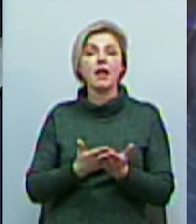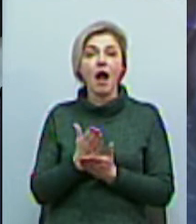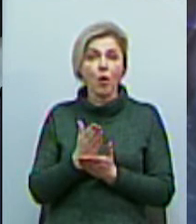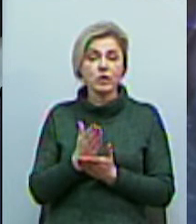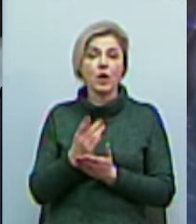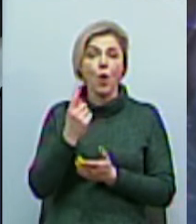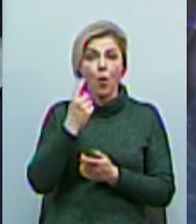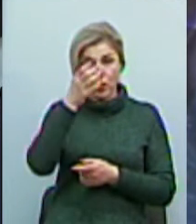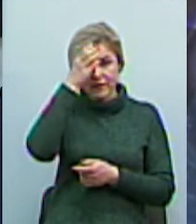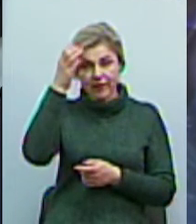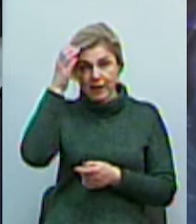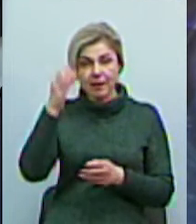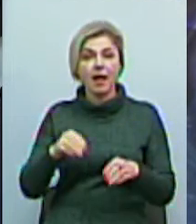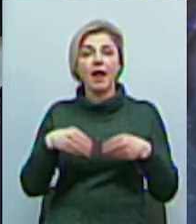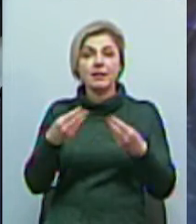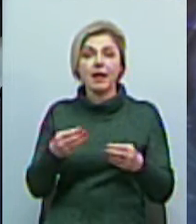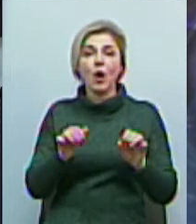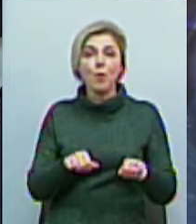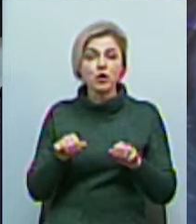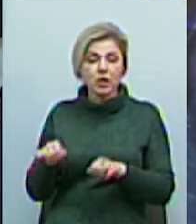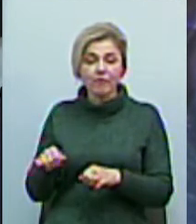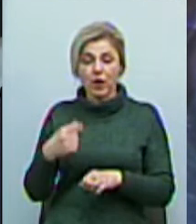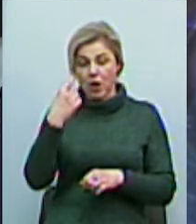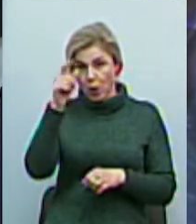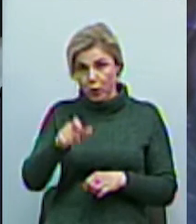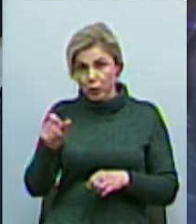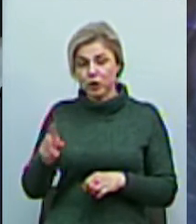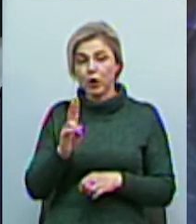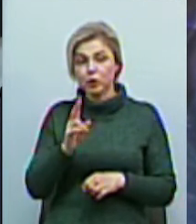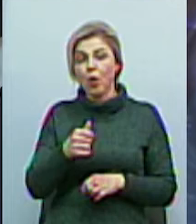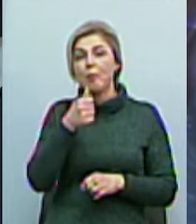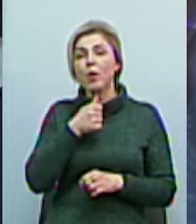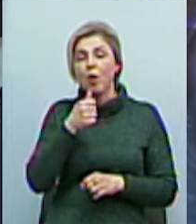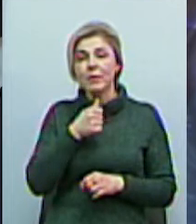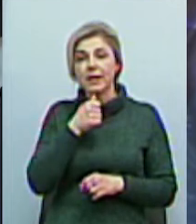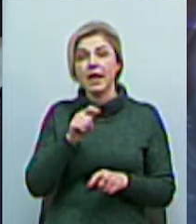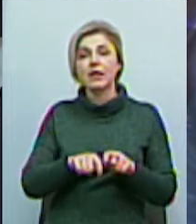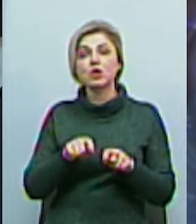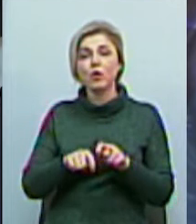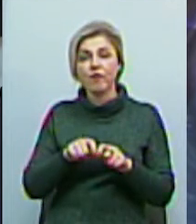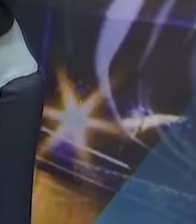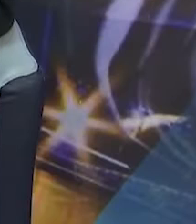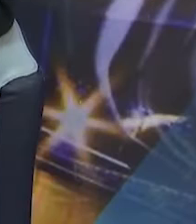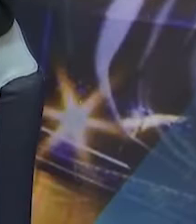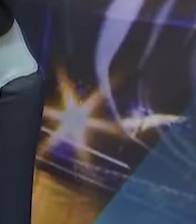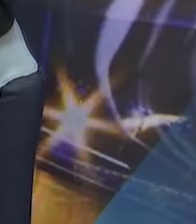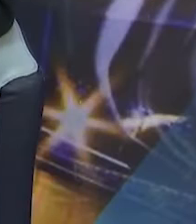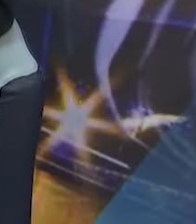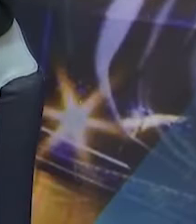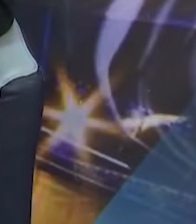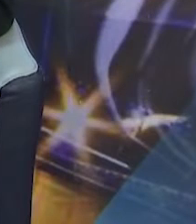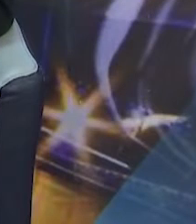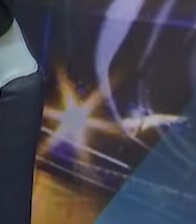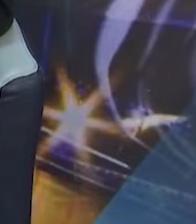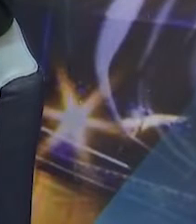надає можливість особам, які проходять пробне тестування, перевірити свої знання. Тобто